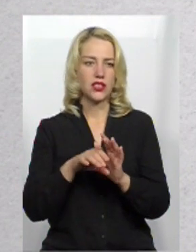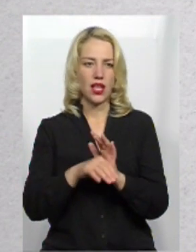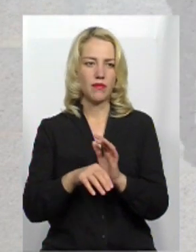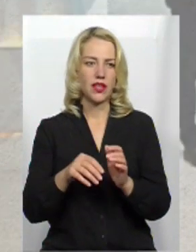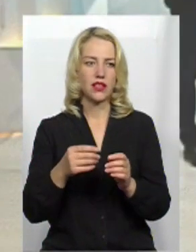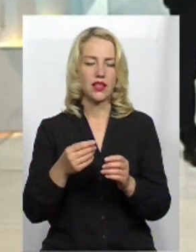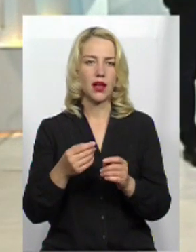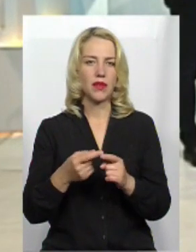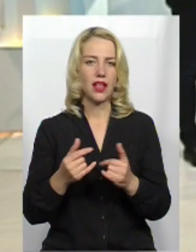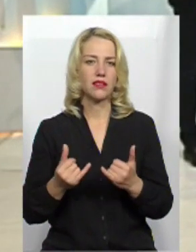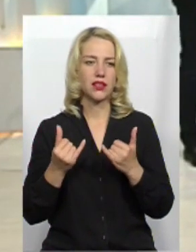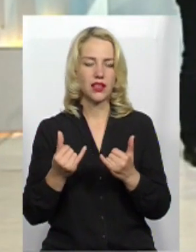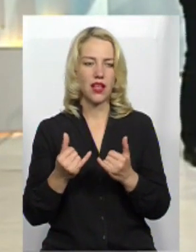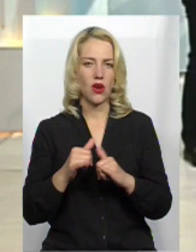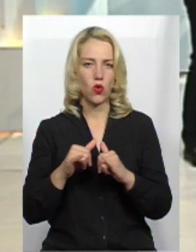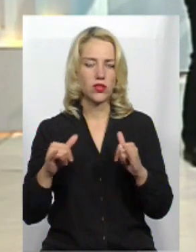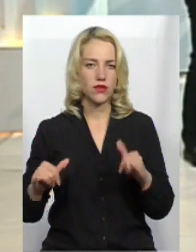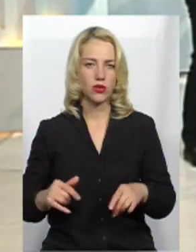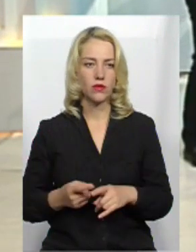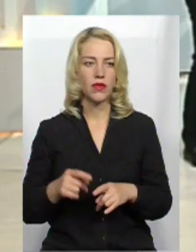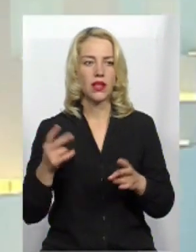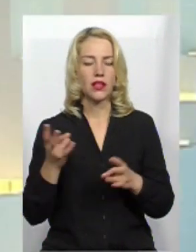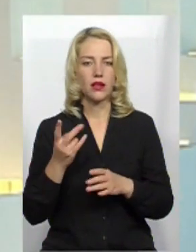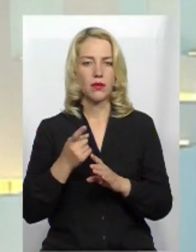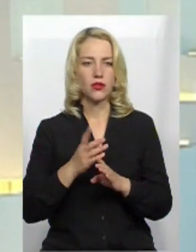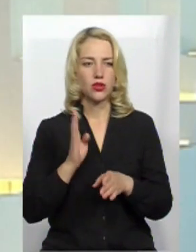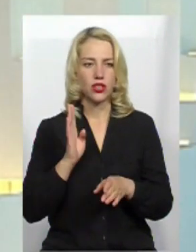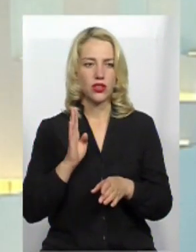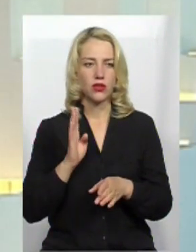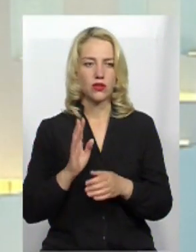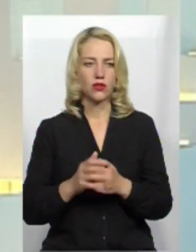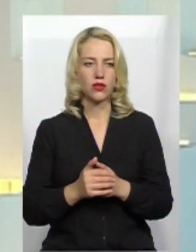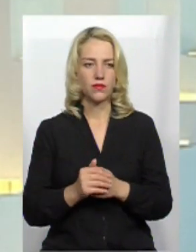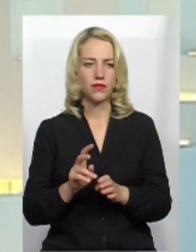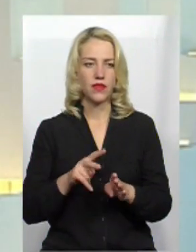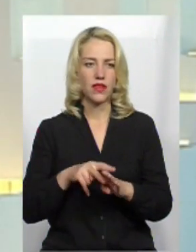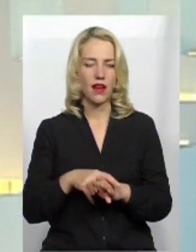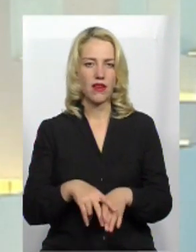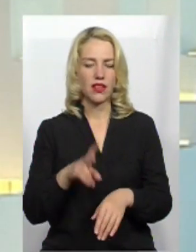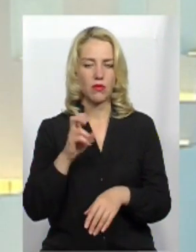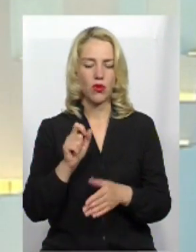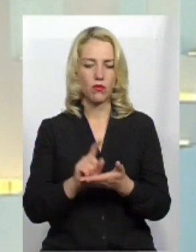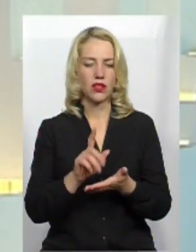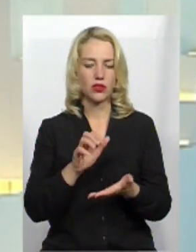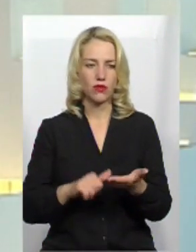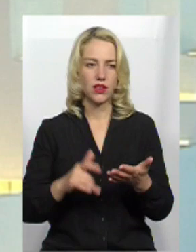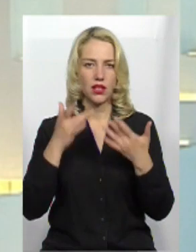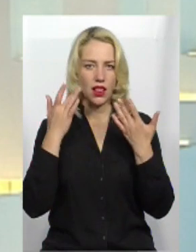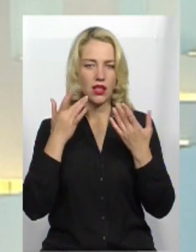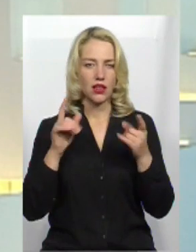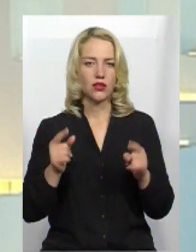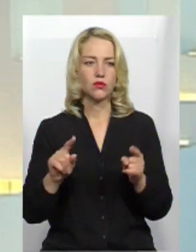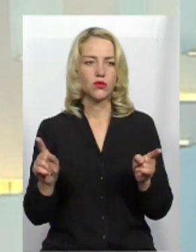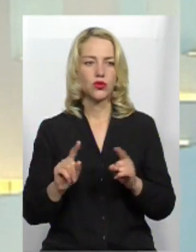розвитку? Я рахую, що в першу чергу зробити навантаження по оподаткуванню легке, тому